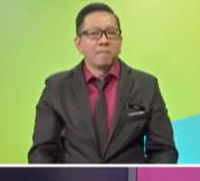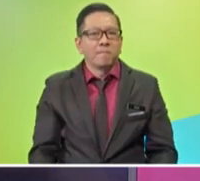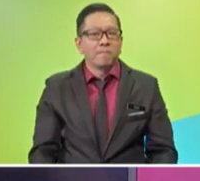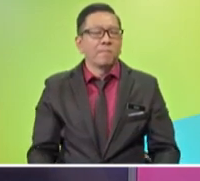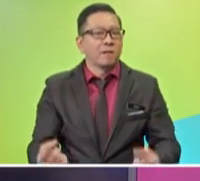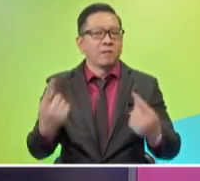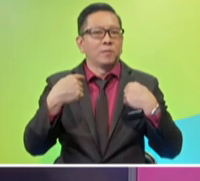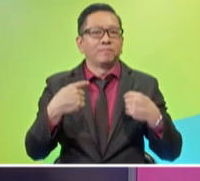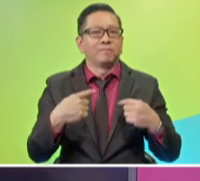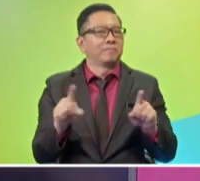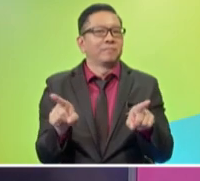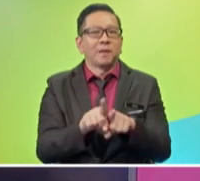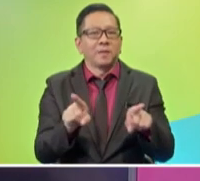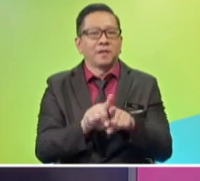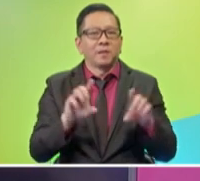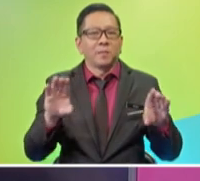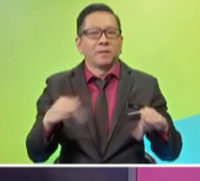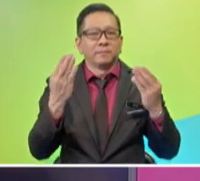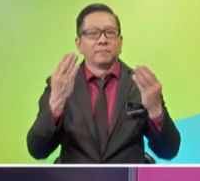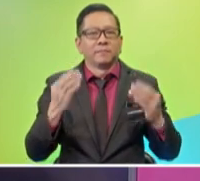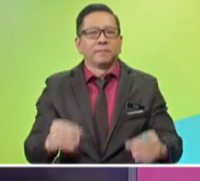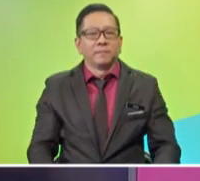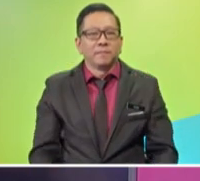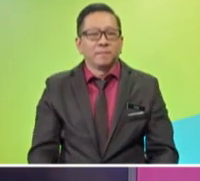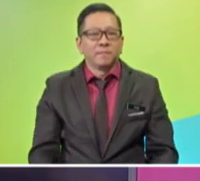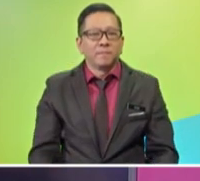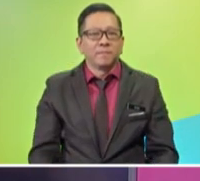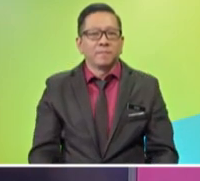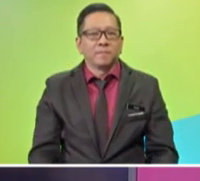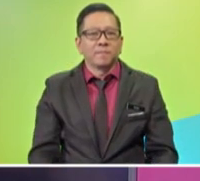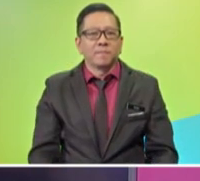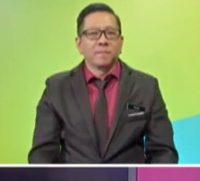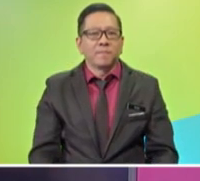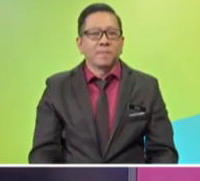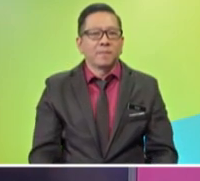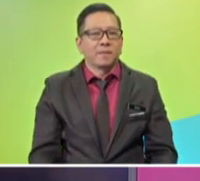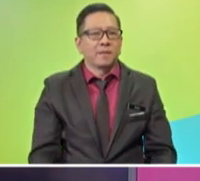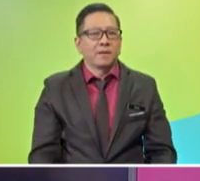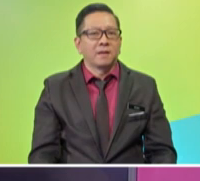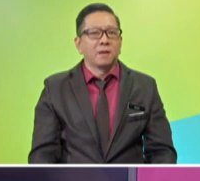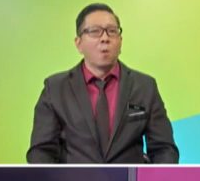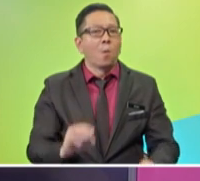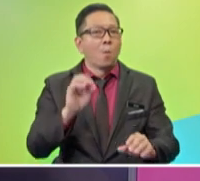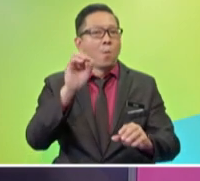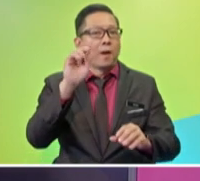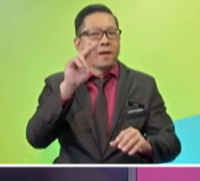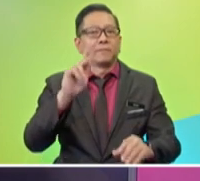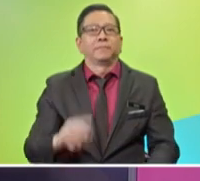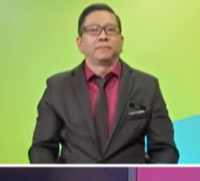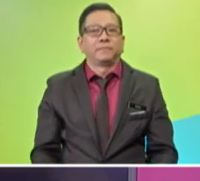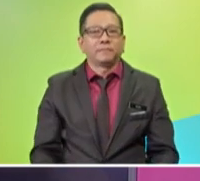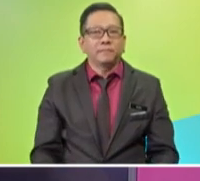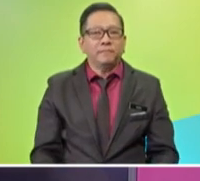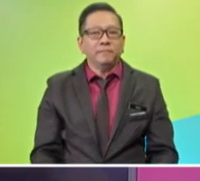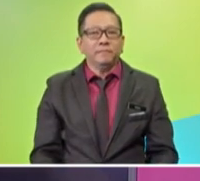kita mulakan. Jom. Okey, sekejap cikgu. Saya alihkan supaya murid-murid di rumah lebih jelas. Okey.